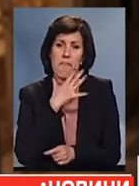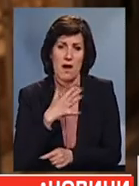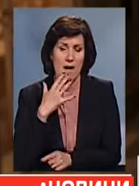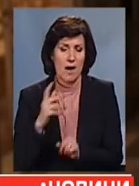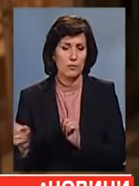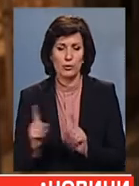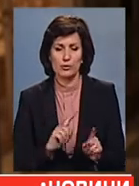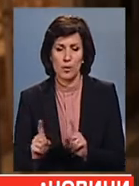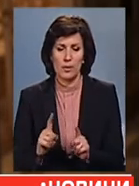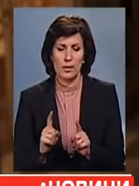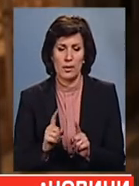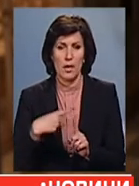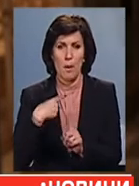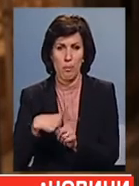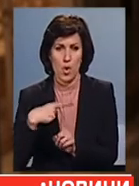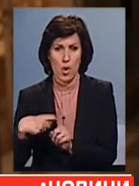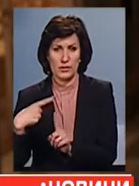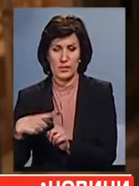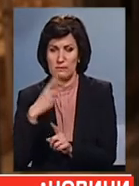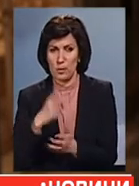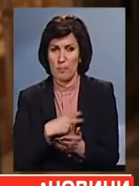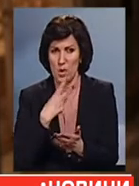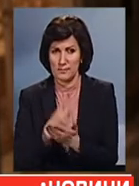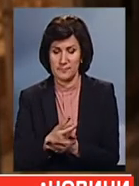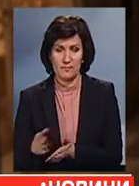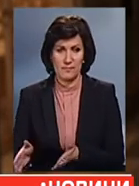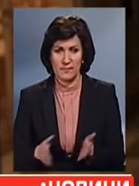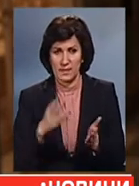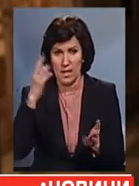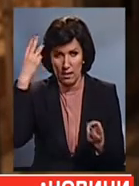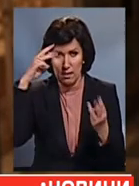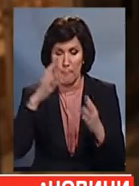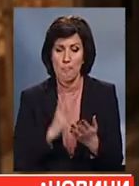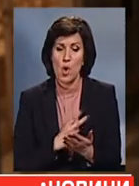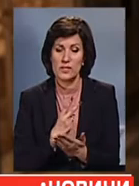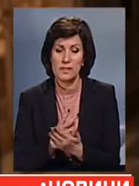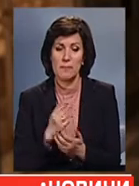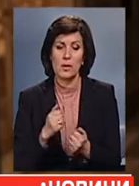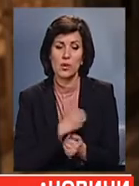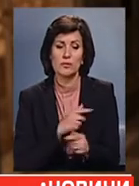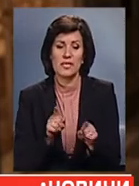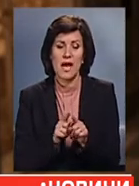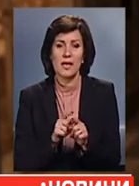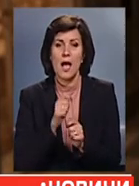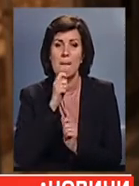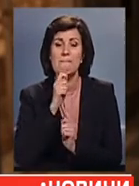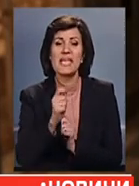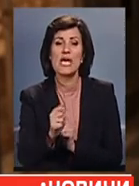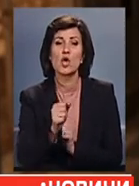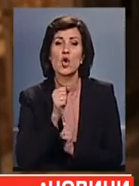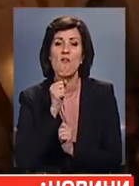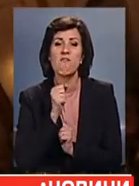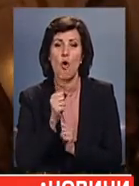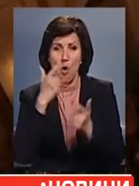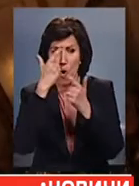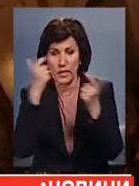щоб позитив, щоб фокусувати на позитив. І ми хочемо бути як мікрофон для